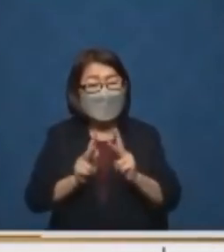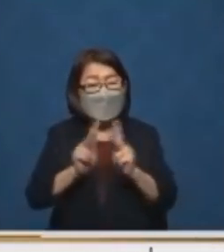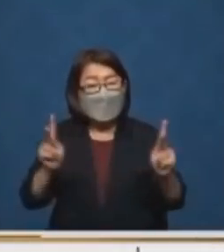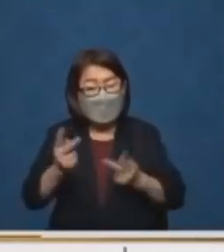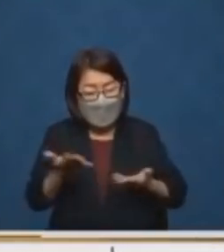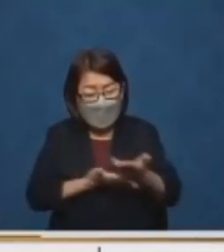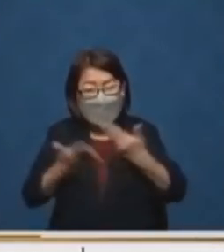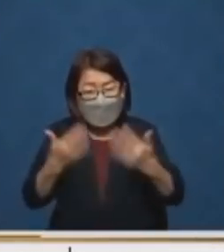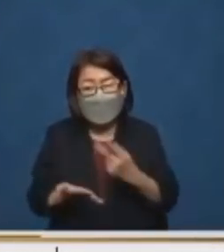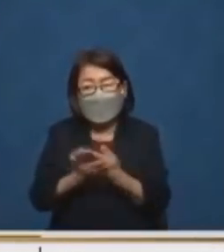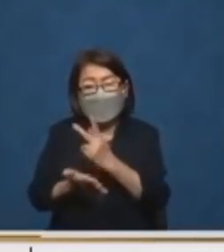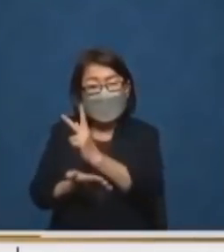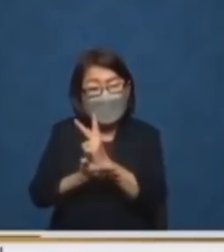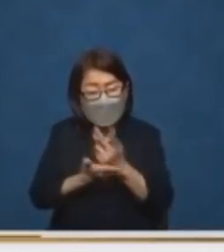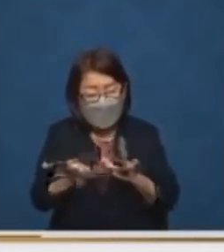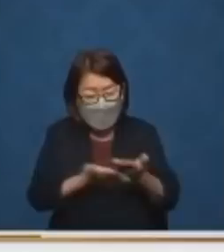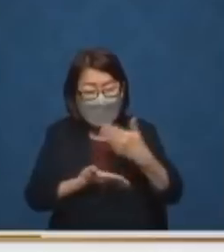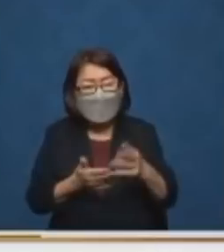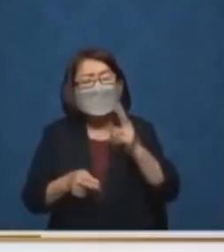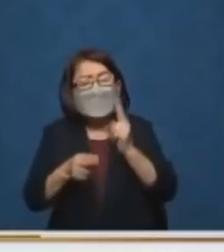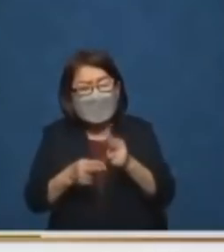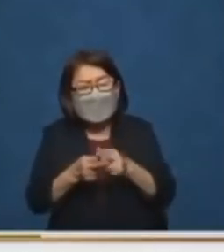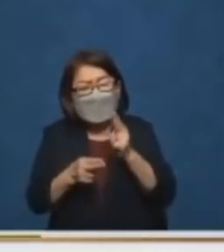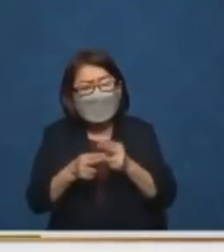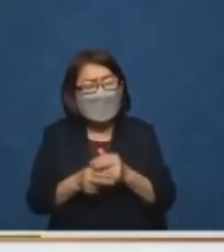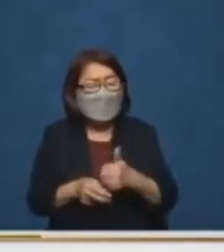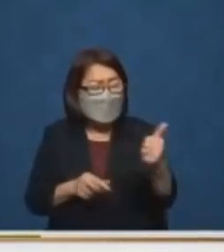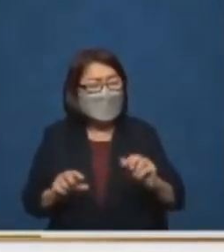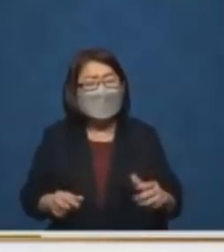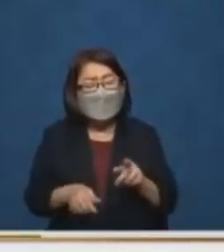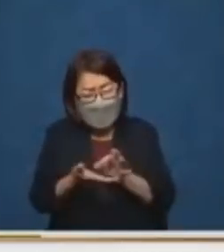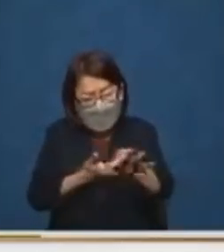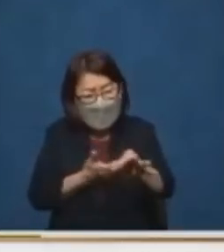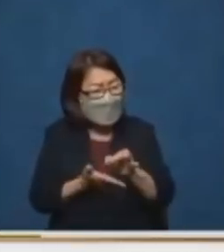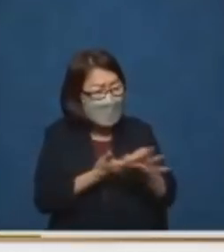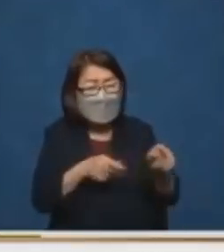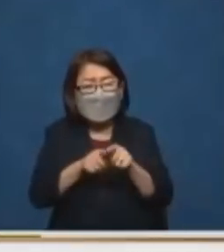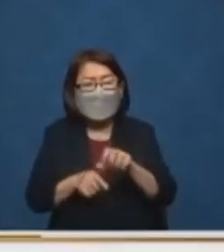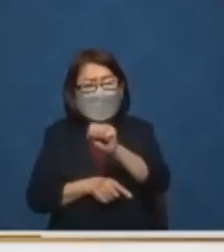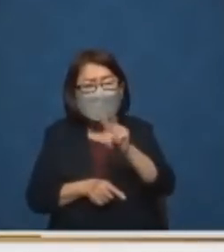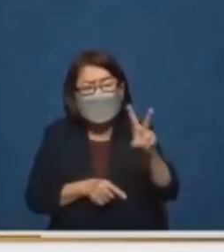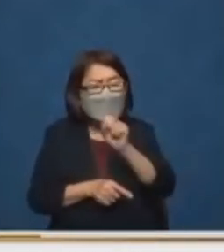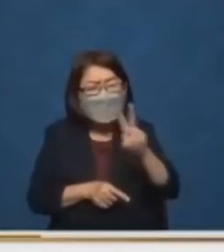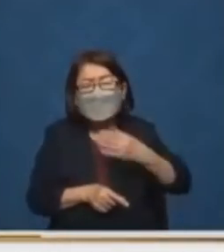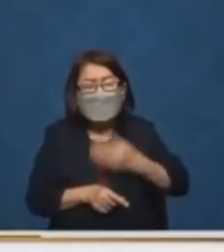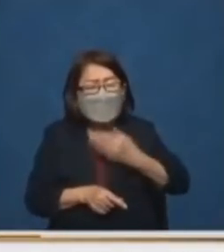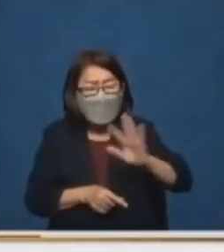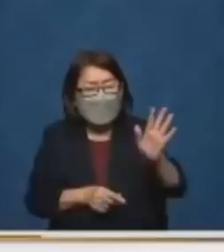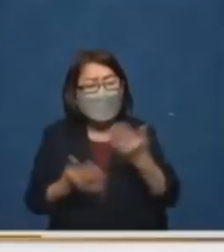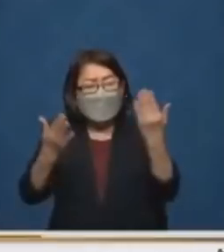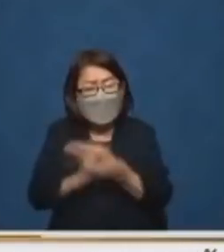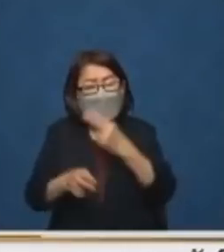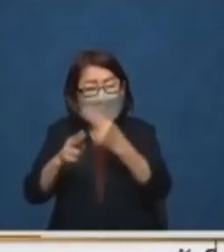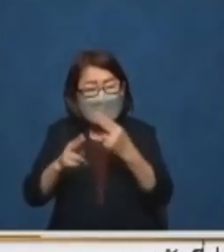้เงินกเขาให้ซือวัคซีนอื่น ควบคู่ไปด้วยไม่ต้องใหซอวัซีนชิโนแวกigi Phone เธีวน้พทานครั